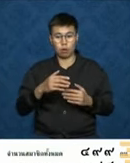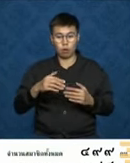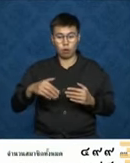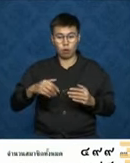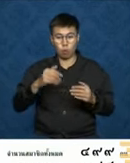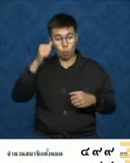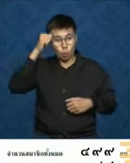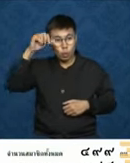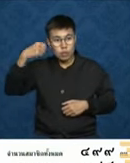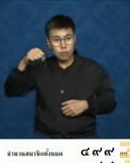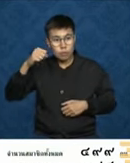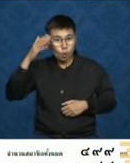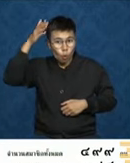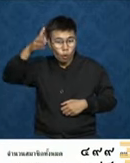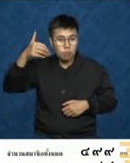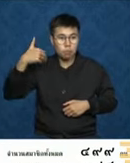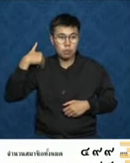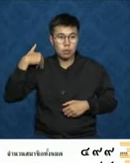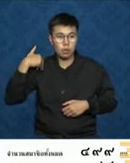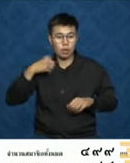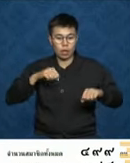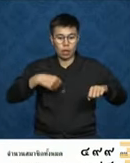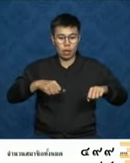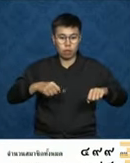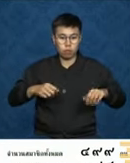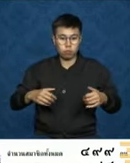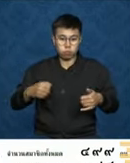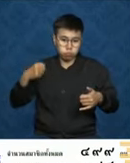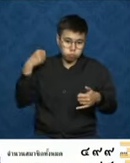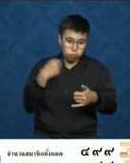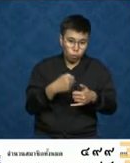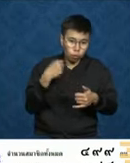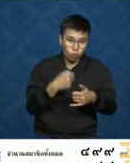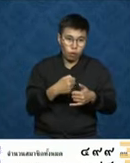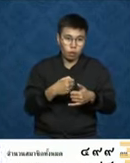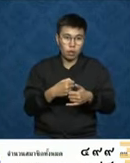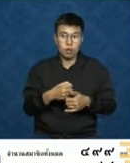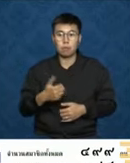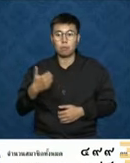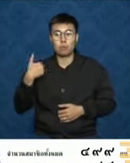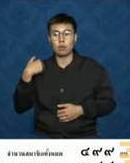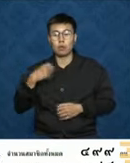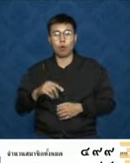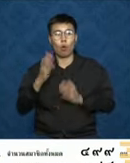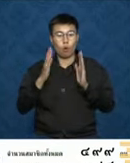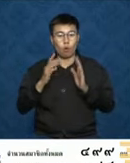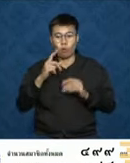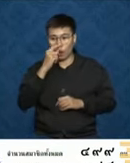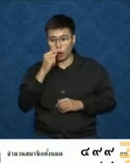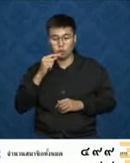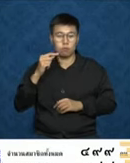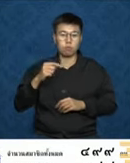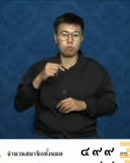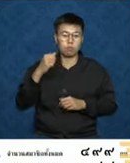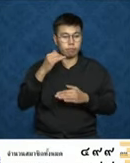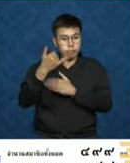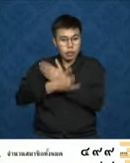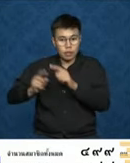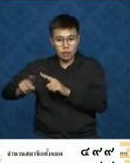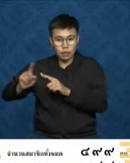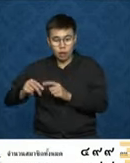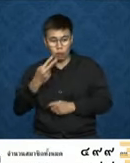การณ์คิวรถรับจ้างบุกต่อยผู้ขับรถแอปพลิเคชันภายในโรงแรมพูแมนต่อหน้านักท่องเที่ยวอีกมันไม่ดีแน่ครับถ้าหากมี